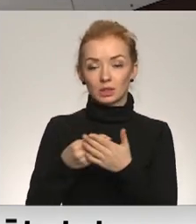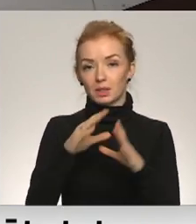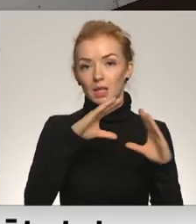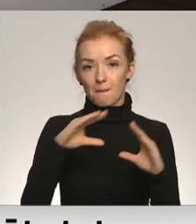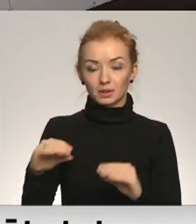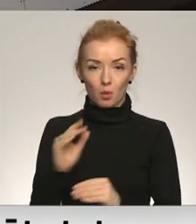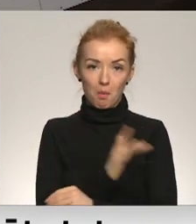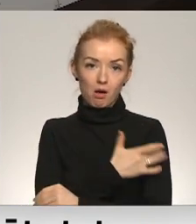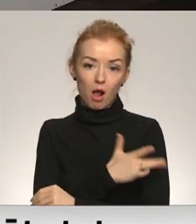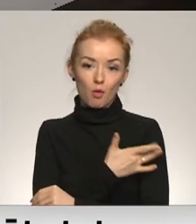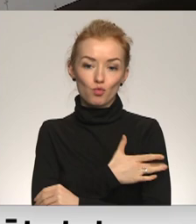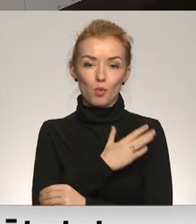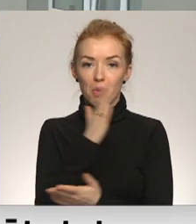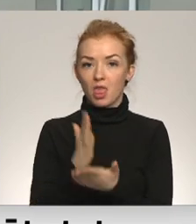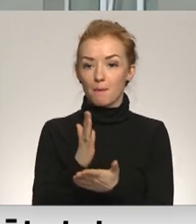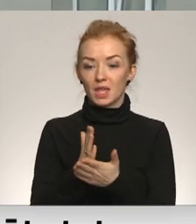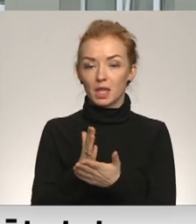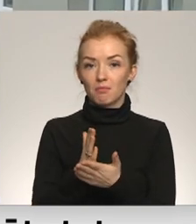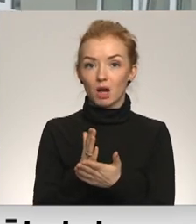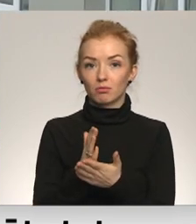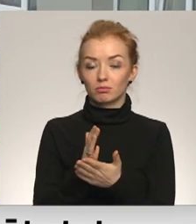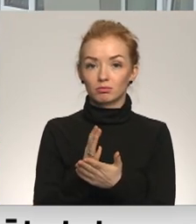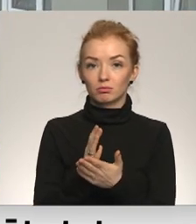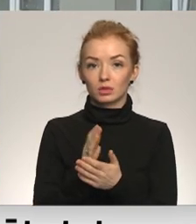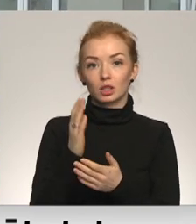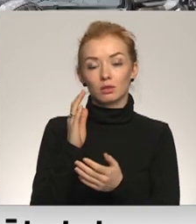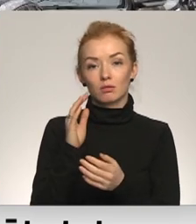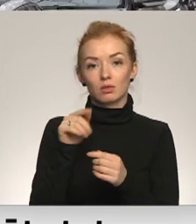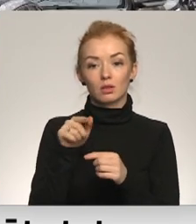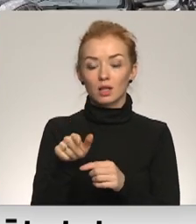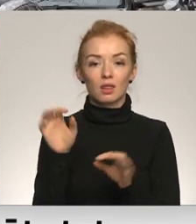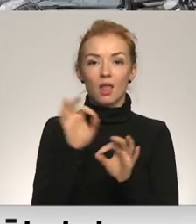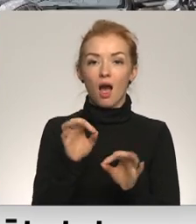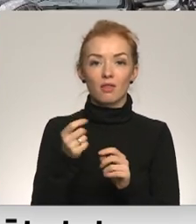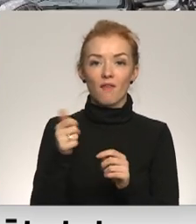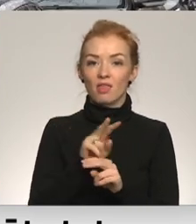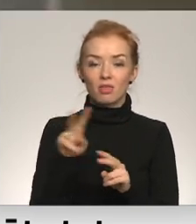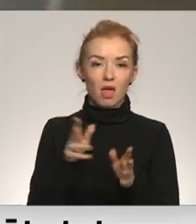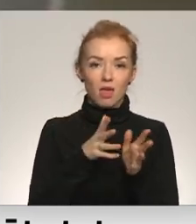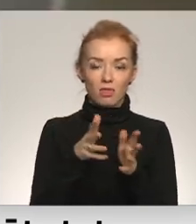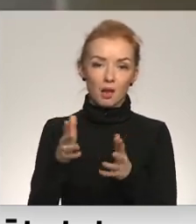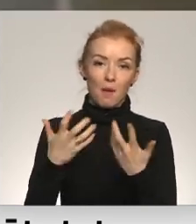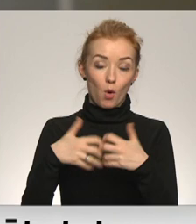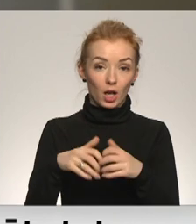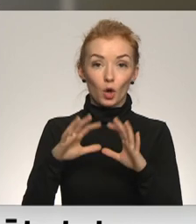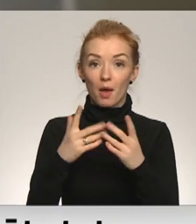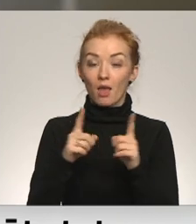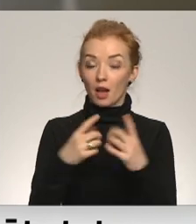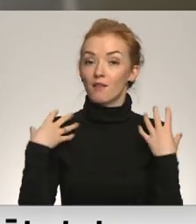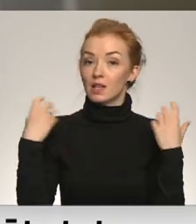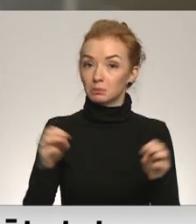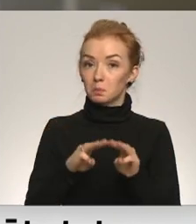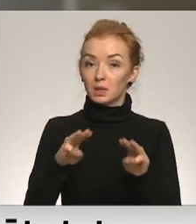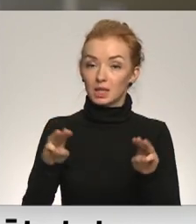šis pakalpojumu pieejamība. Tieši šī stacionārā. Tas nekādā veidā neskar ambulatorio. Arī veselības